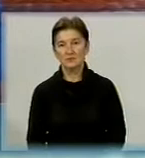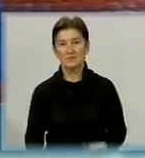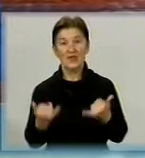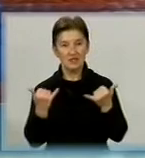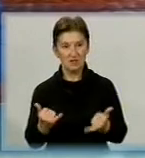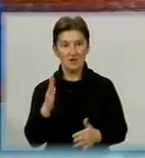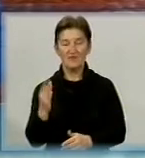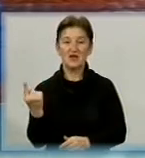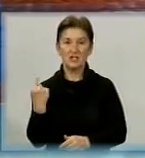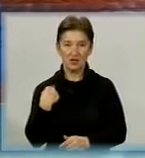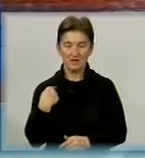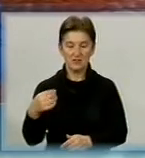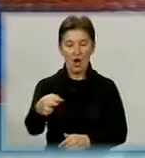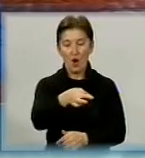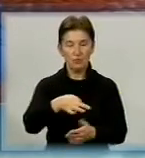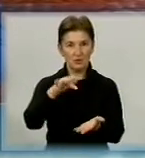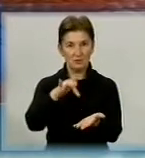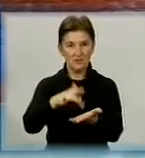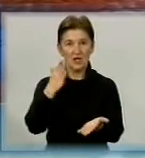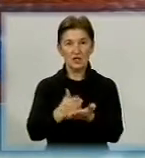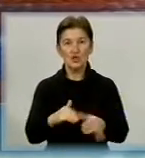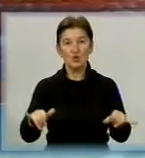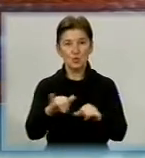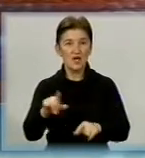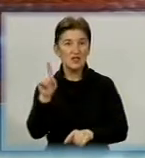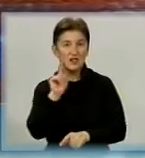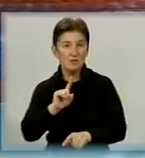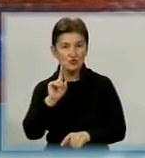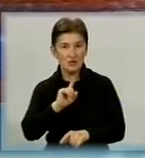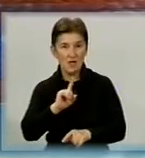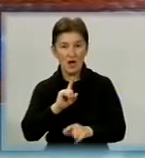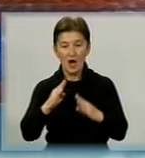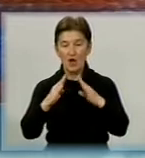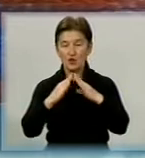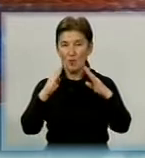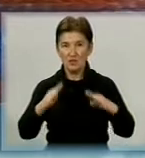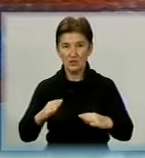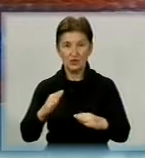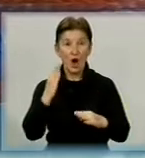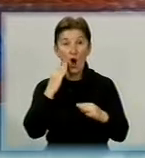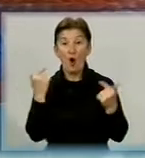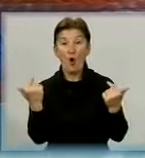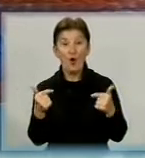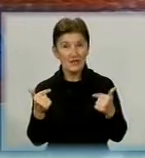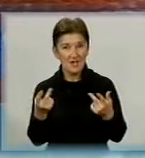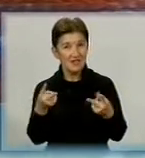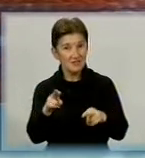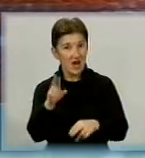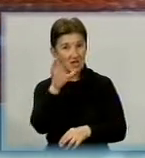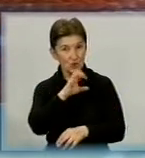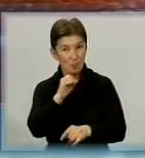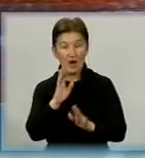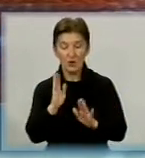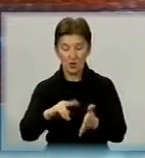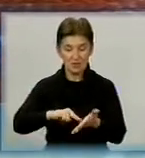і в Кіровограді, в обласному центрі, відтепер є куди тимчасово прилаштувати домашнього улюбленця. Готель для собак поки розрахований на 10